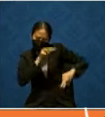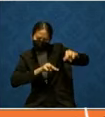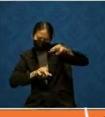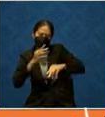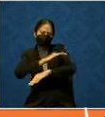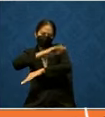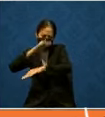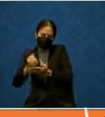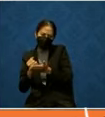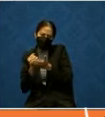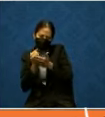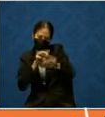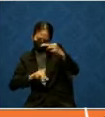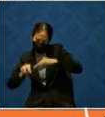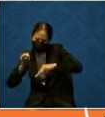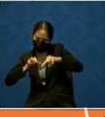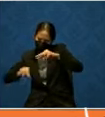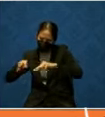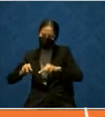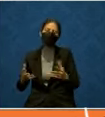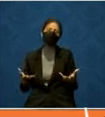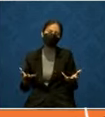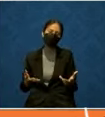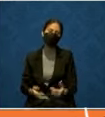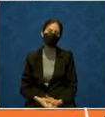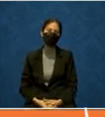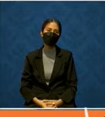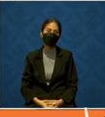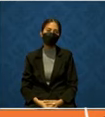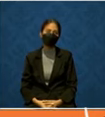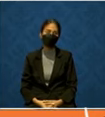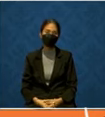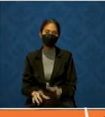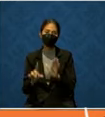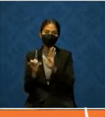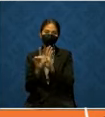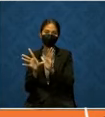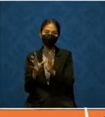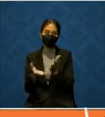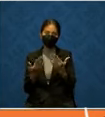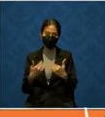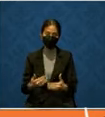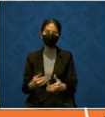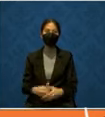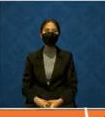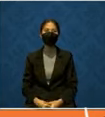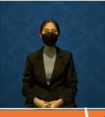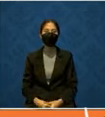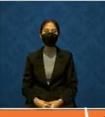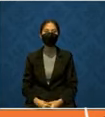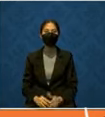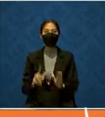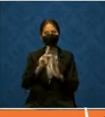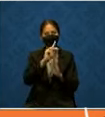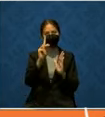มั่นคงให้ประเทศนี้อย่างอุ่นใจประเด็นสุดท้ายครับท่านประธานครับมีกฎหมาย